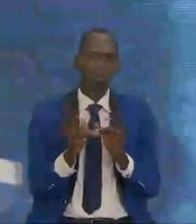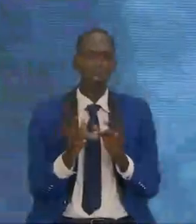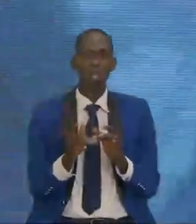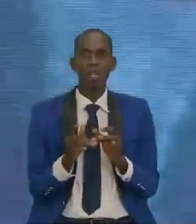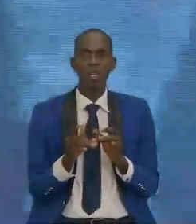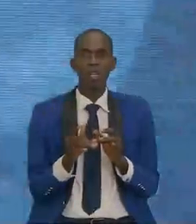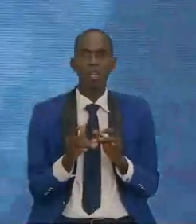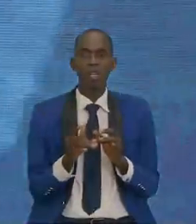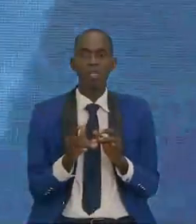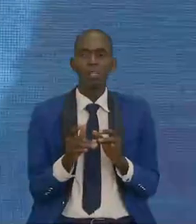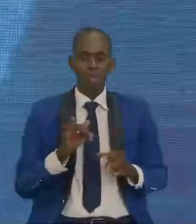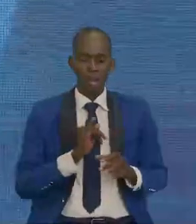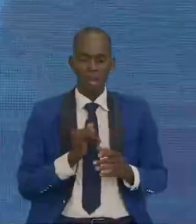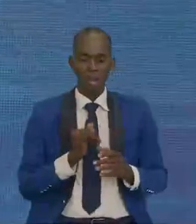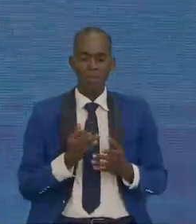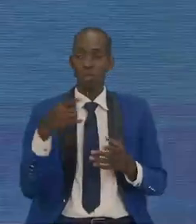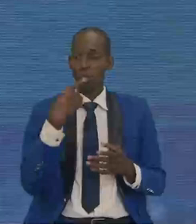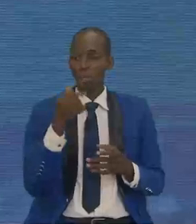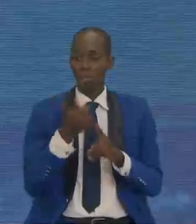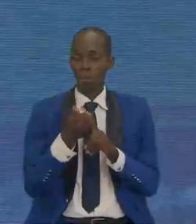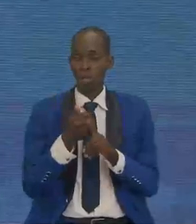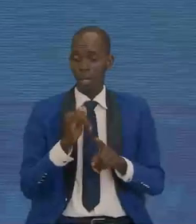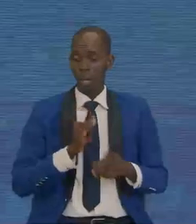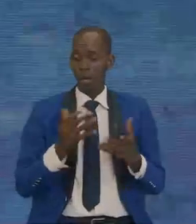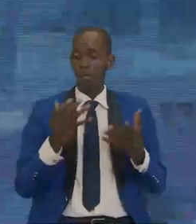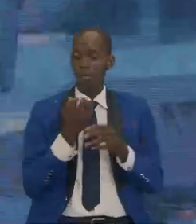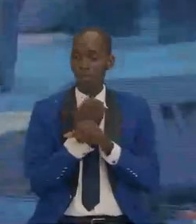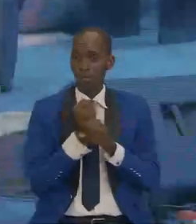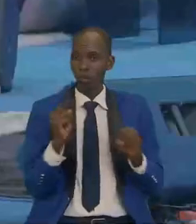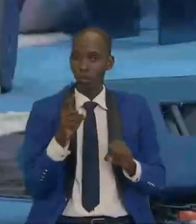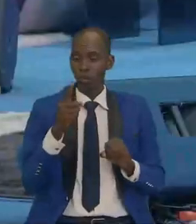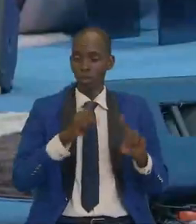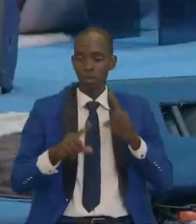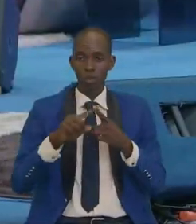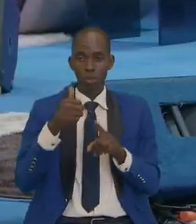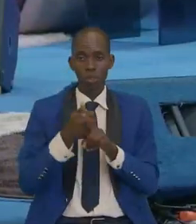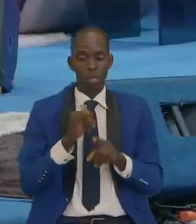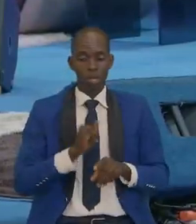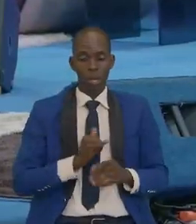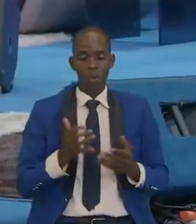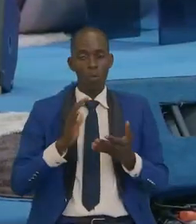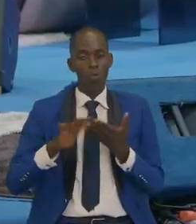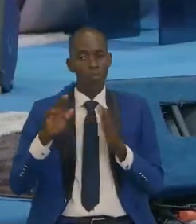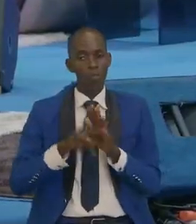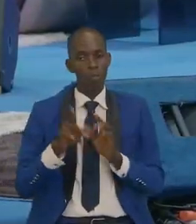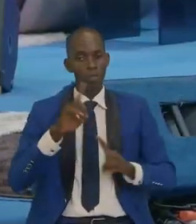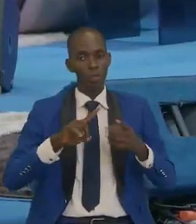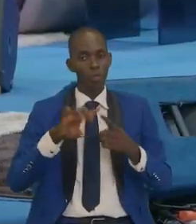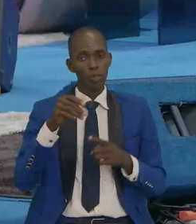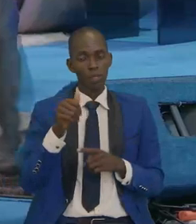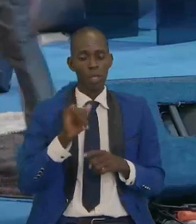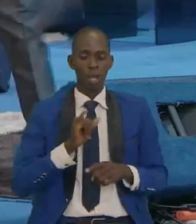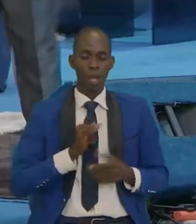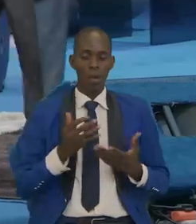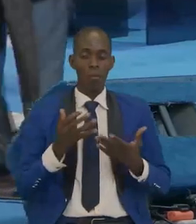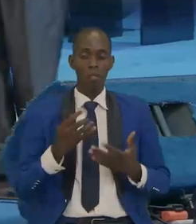la famille dans laquelle vous êtes, sur les réseaux sociaux, je veux le salut, je veux le